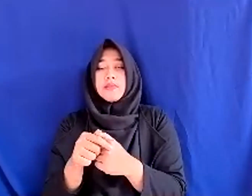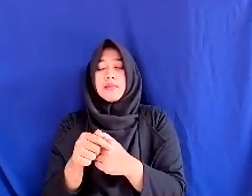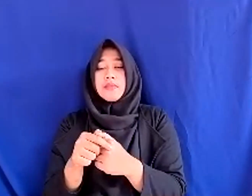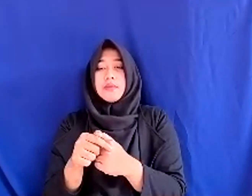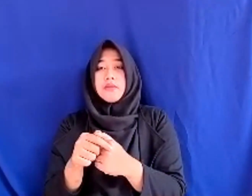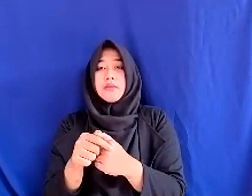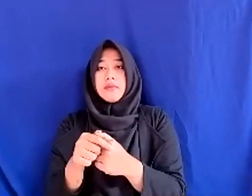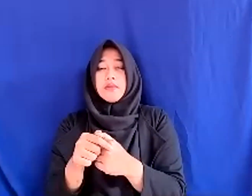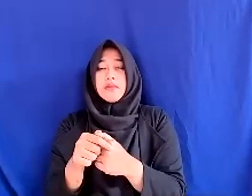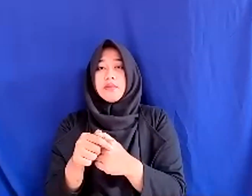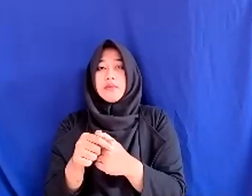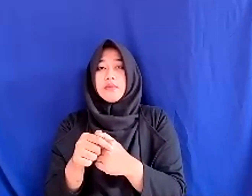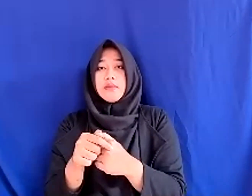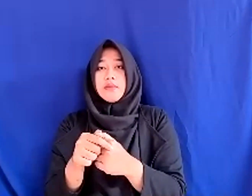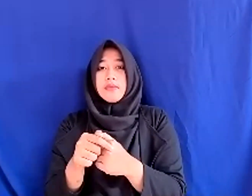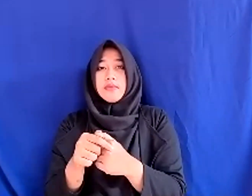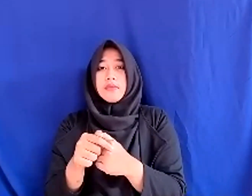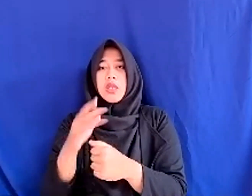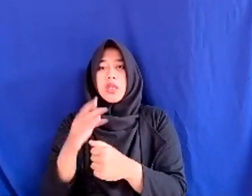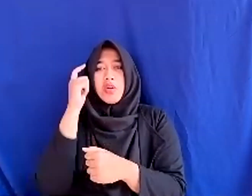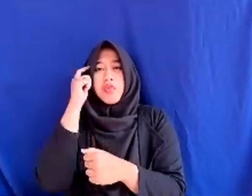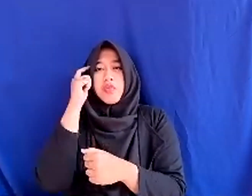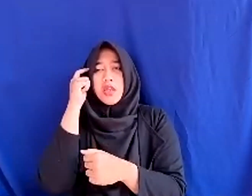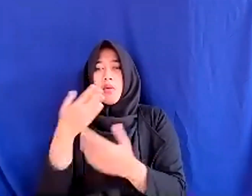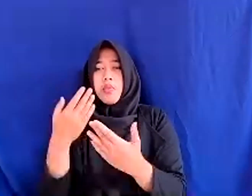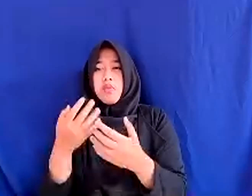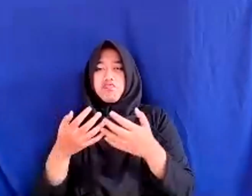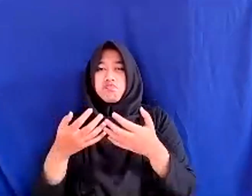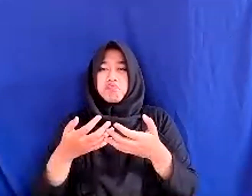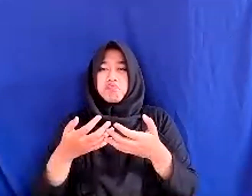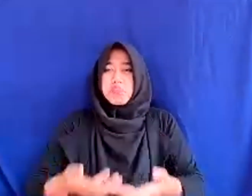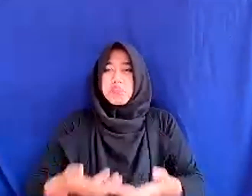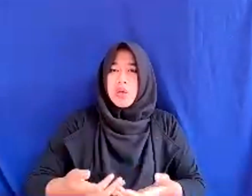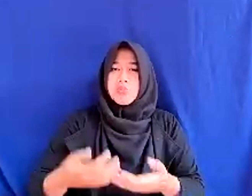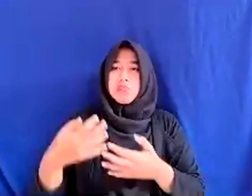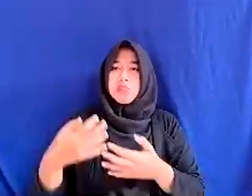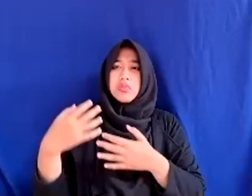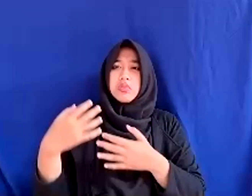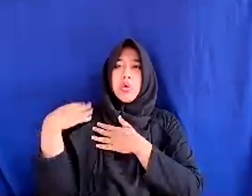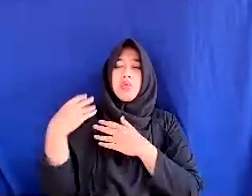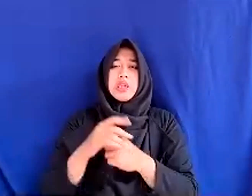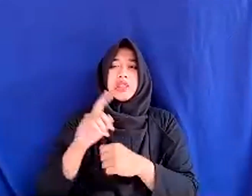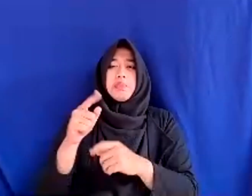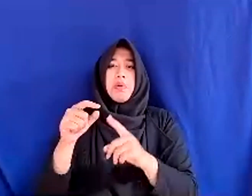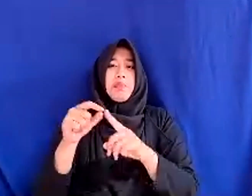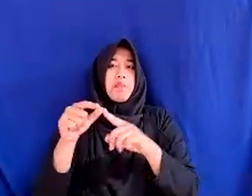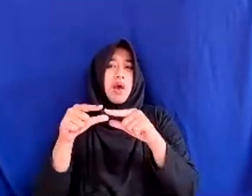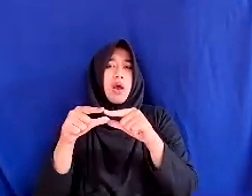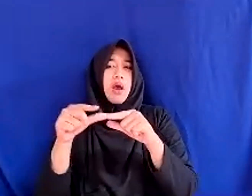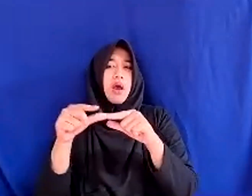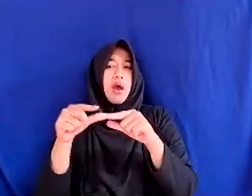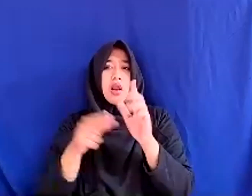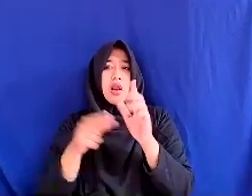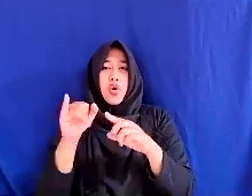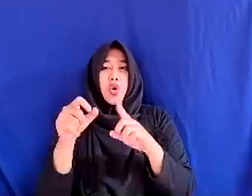terlalu berpikir beban berat seperti itu, bahkan sampai ke paranoid seperti itu ya. Jadi kita akan lebih, kita harus